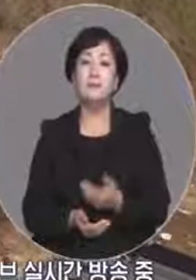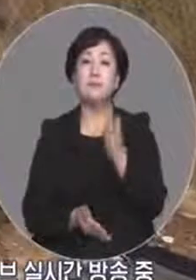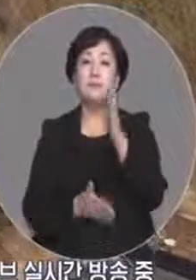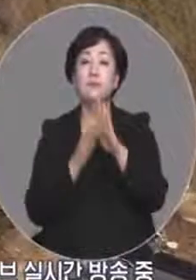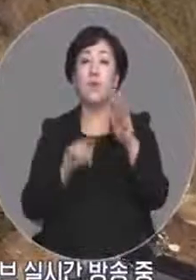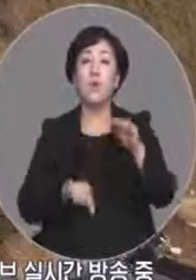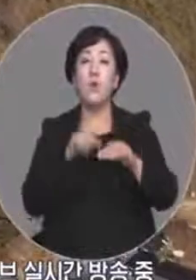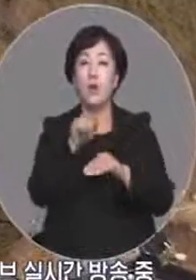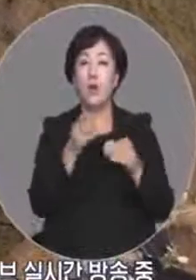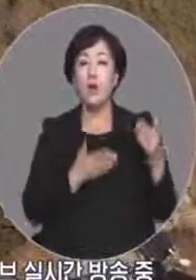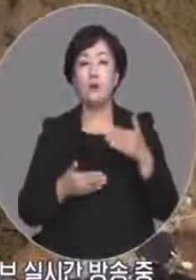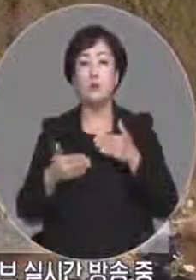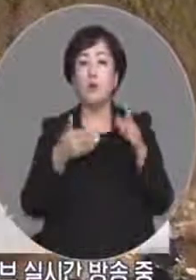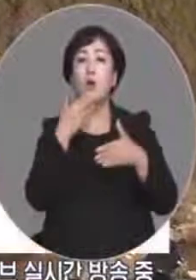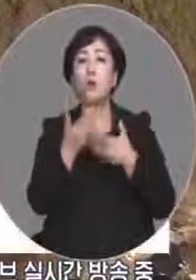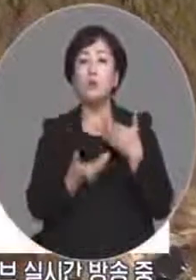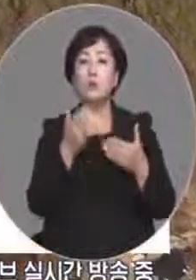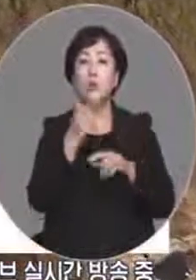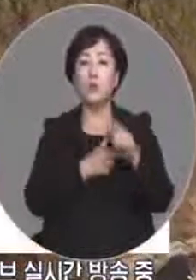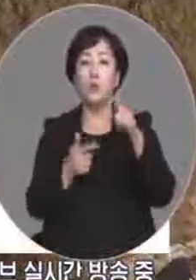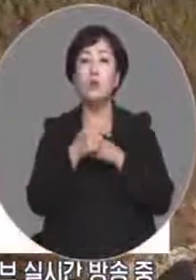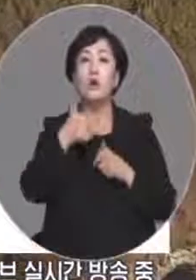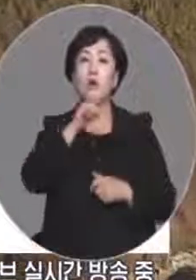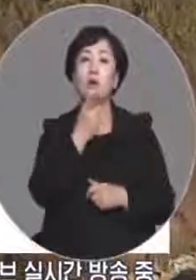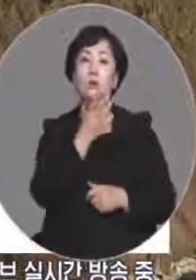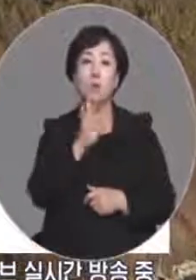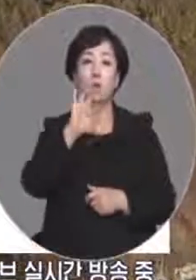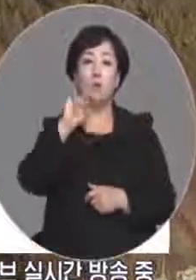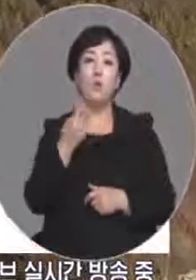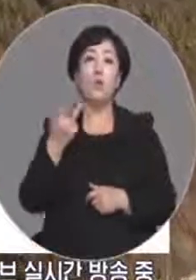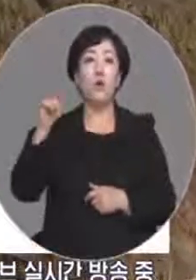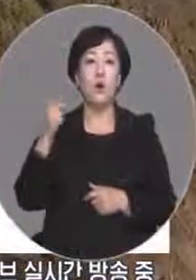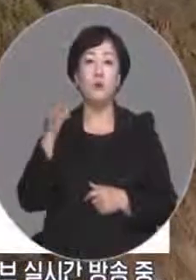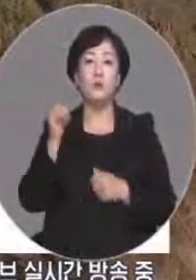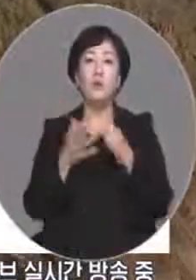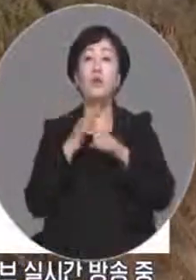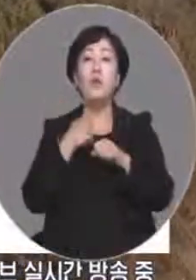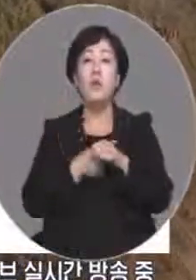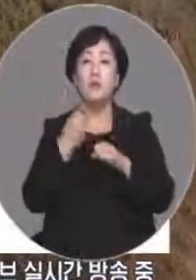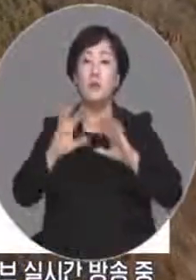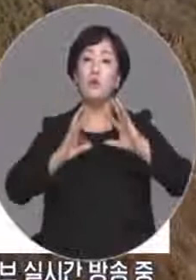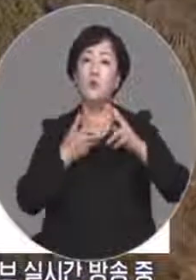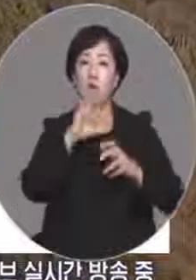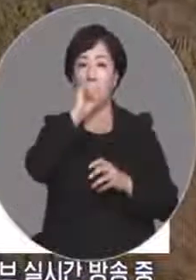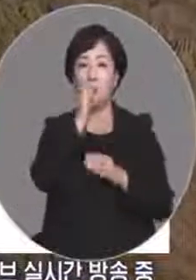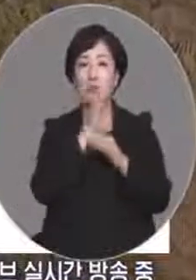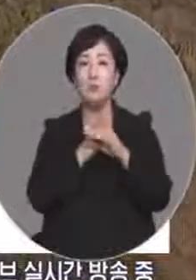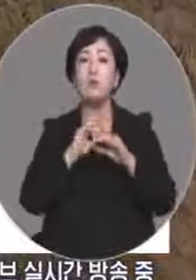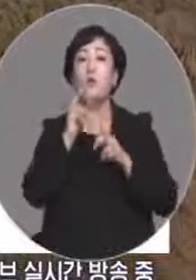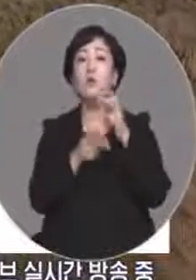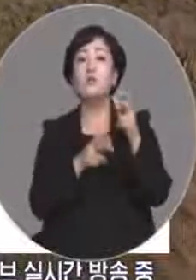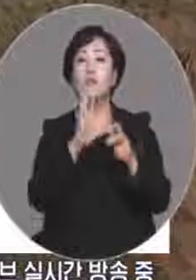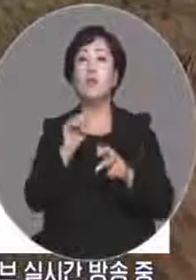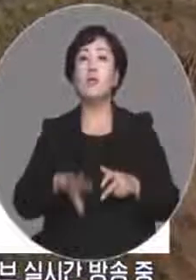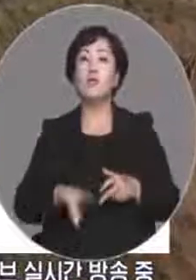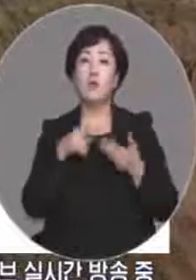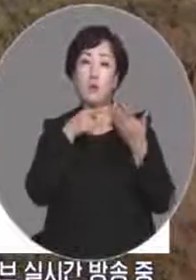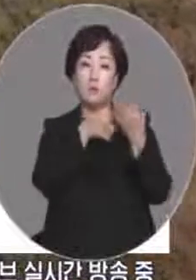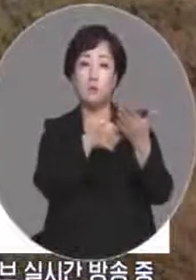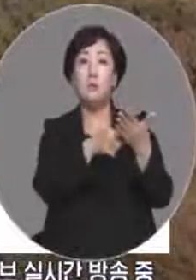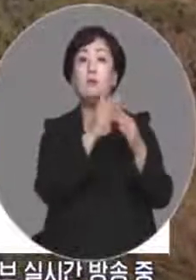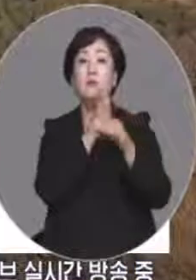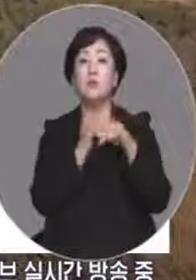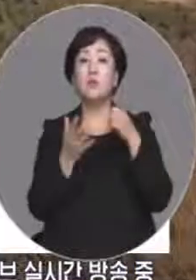울산 외곽 순환고속도로의 연장선인 농소강동간도로. 내년도 국가예산 정부안에 공사비가 처음으로